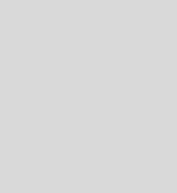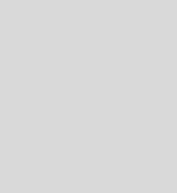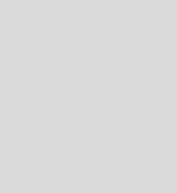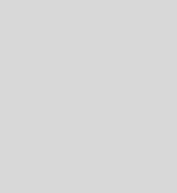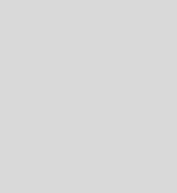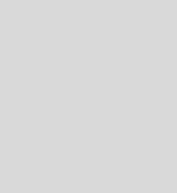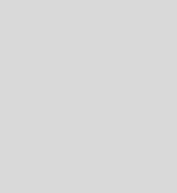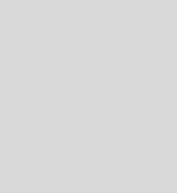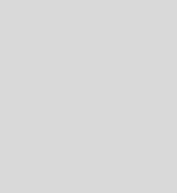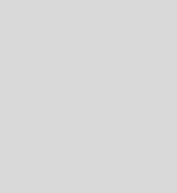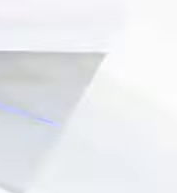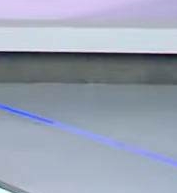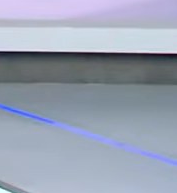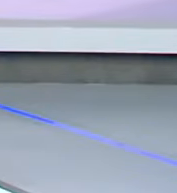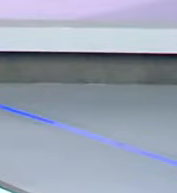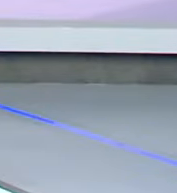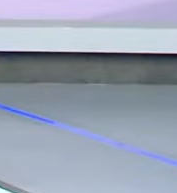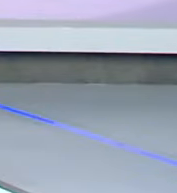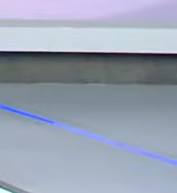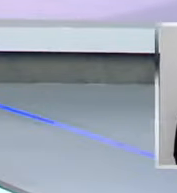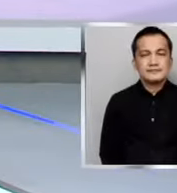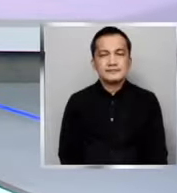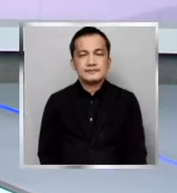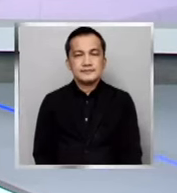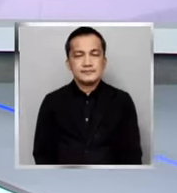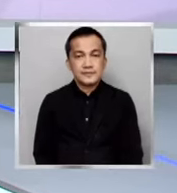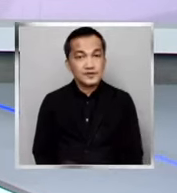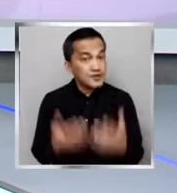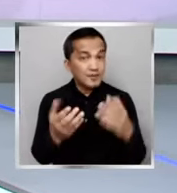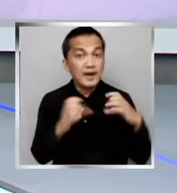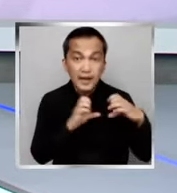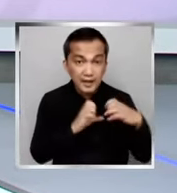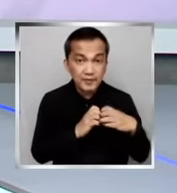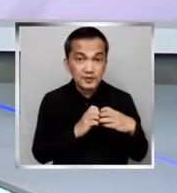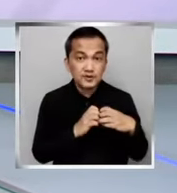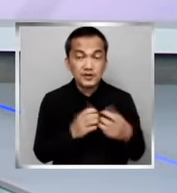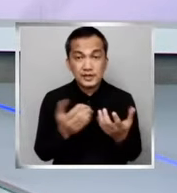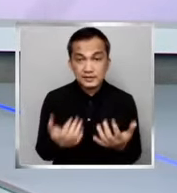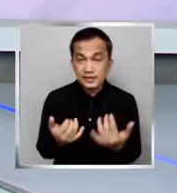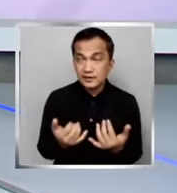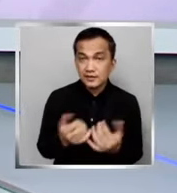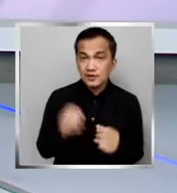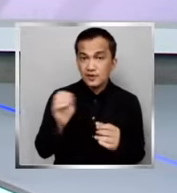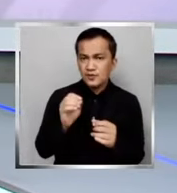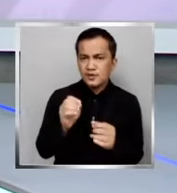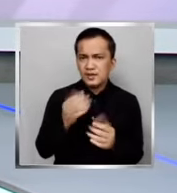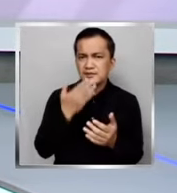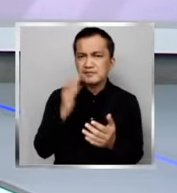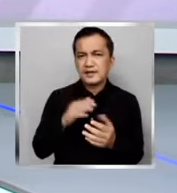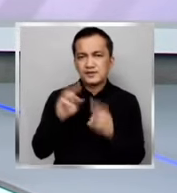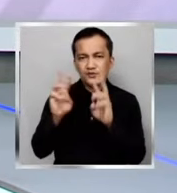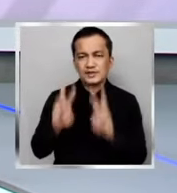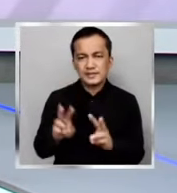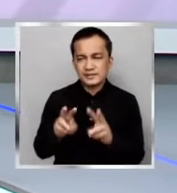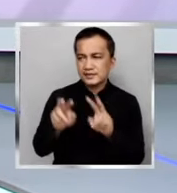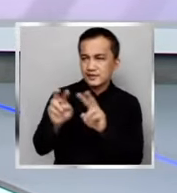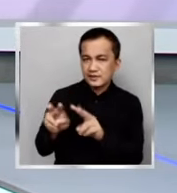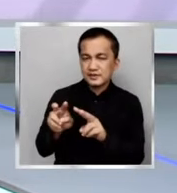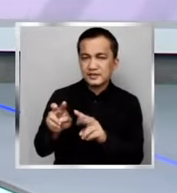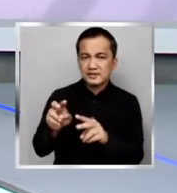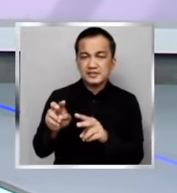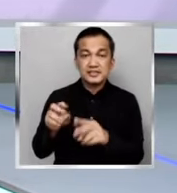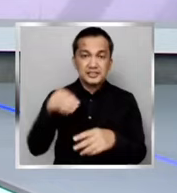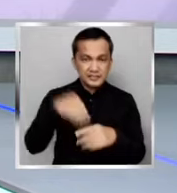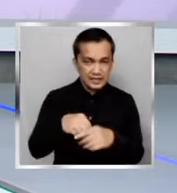GMA News mga kapuso sa ngayon ay walang bagong sama ng panahon na namamataan sa loob at labas ng